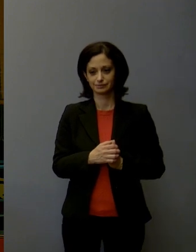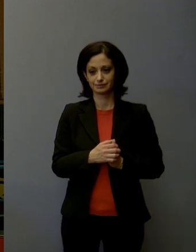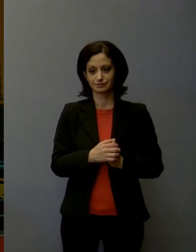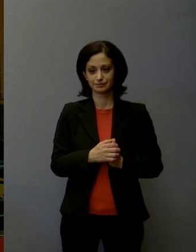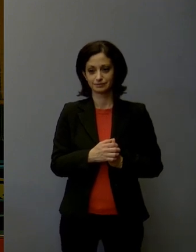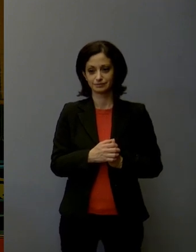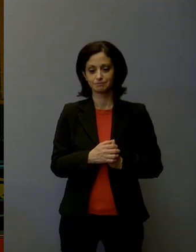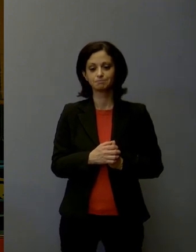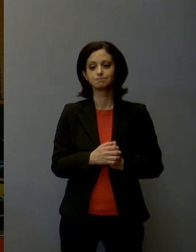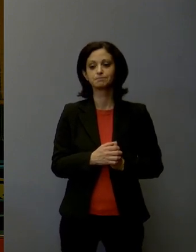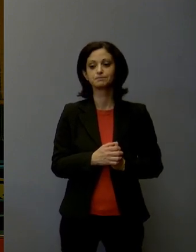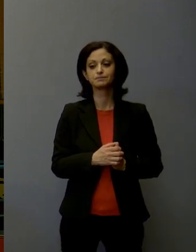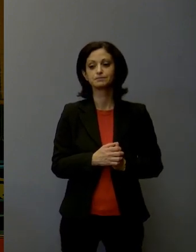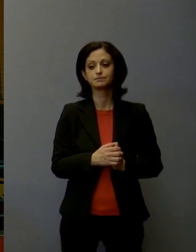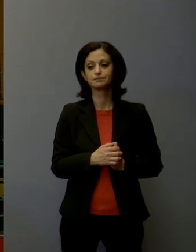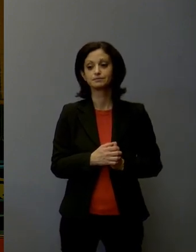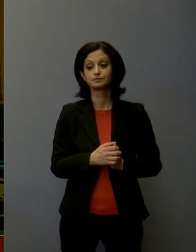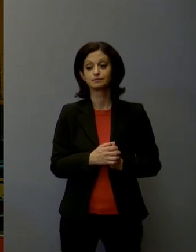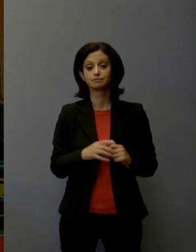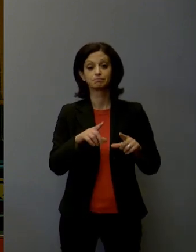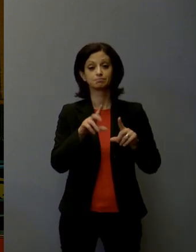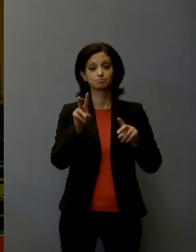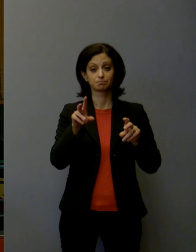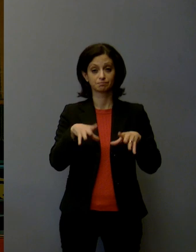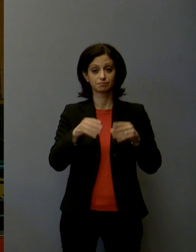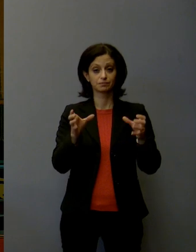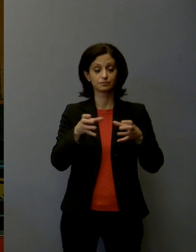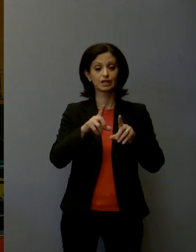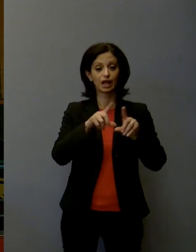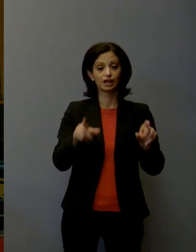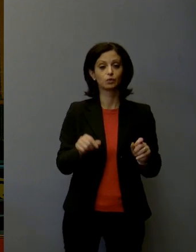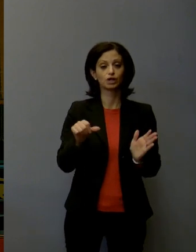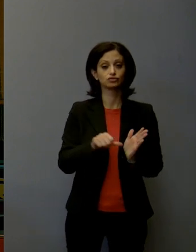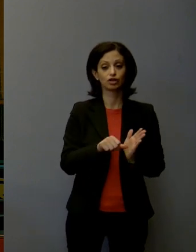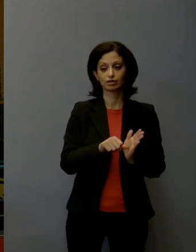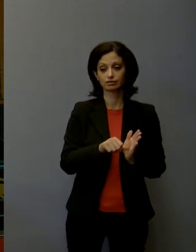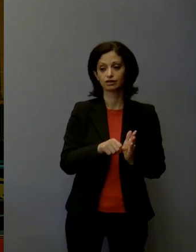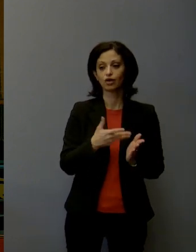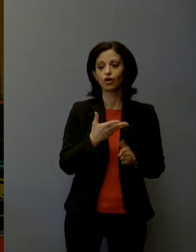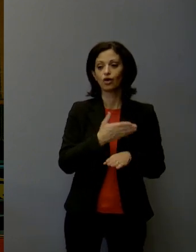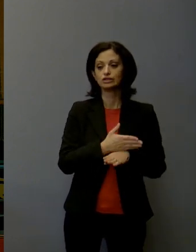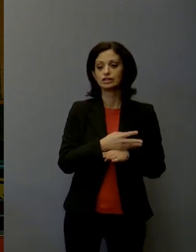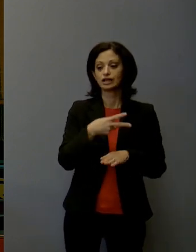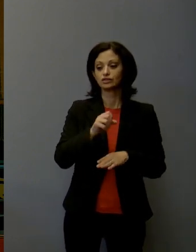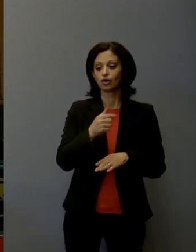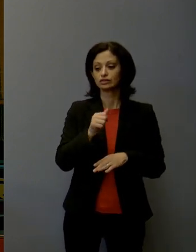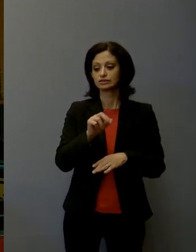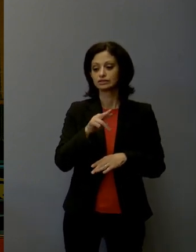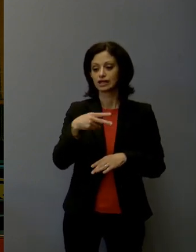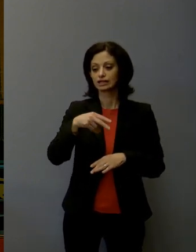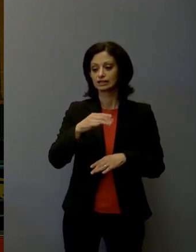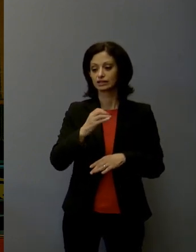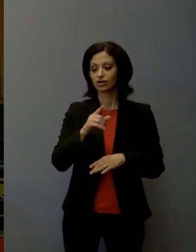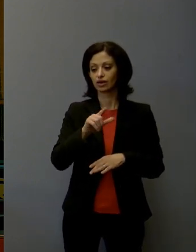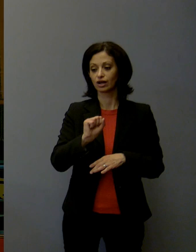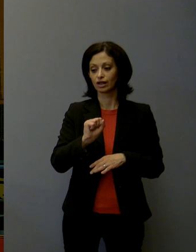Liguria al centro prego che la consigliera nota Nicola momentaneamente poi